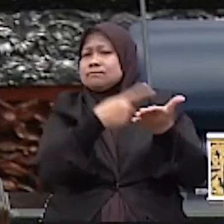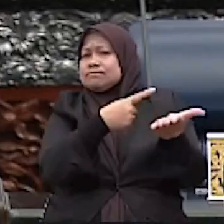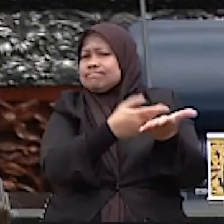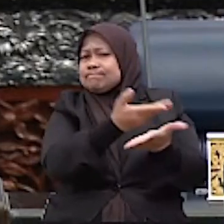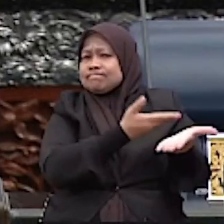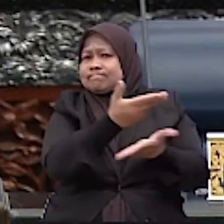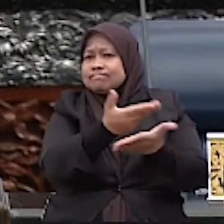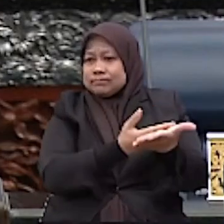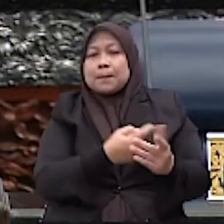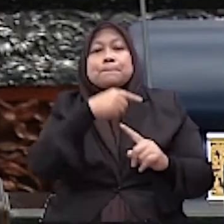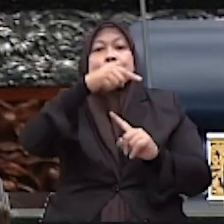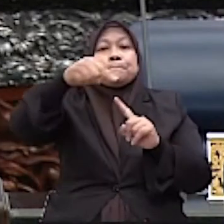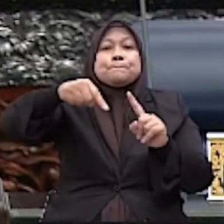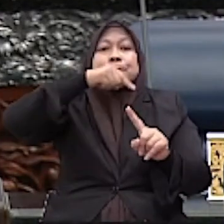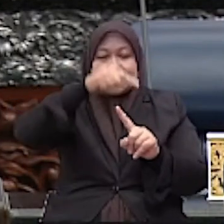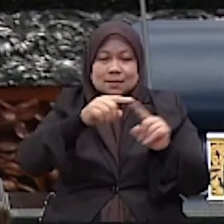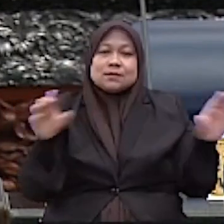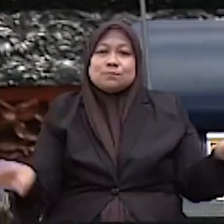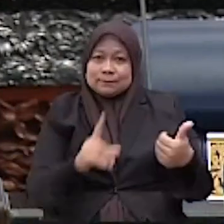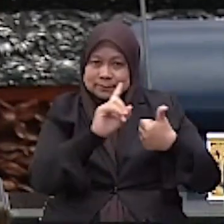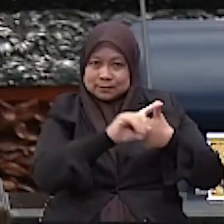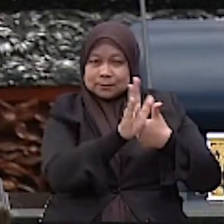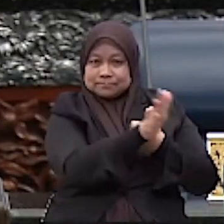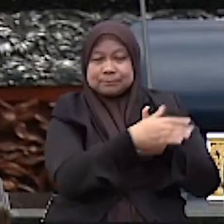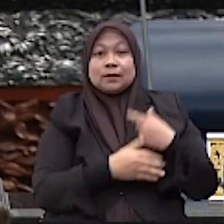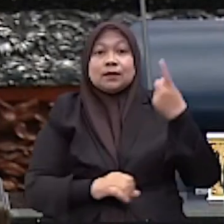engagement itu bila dia dibuat